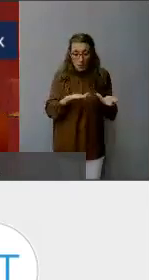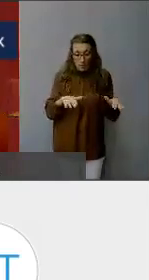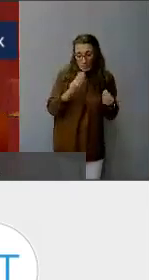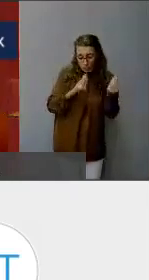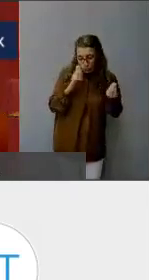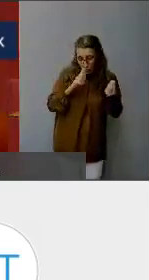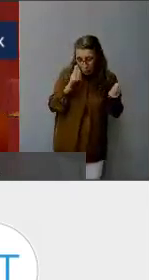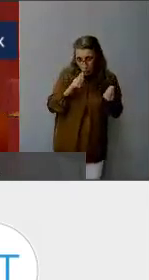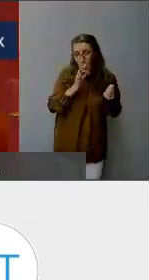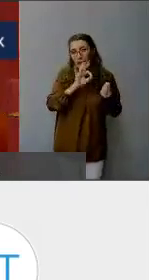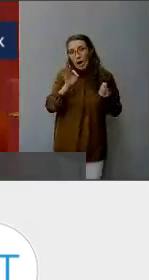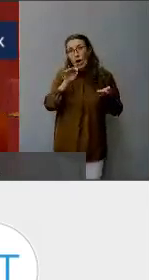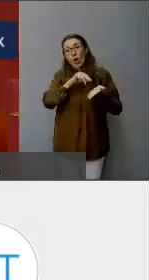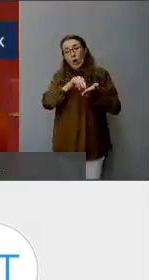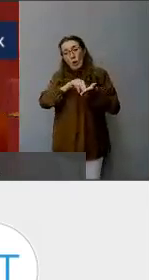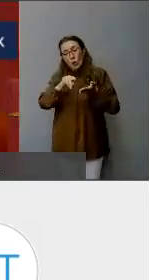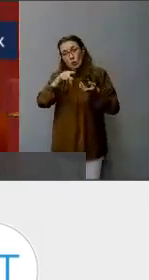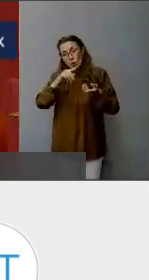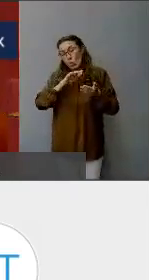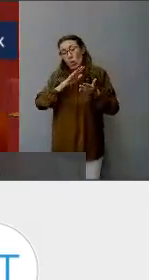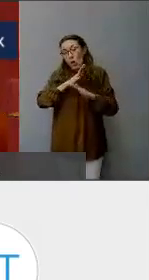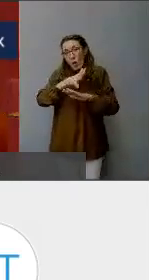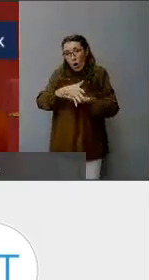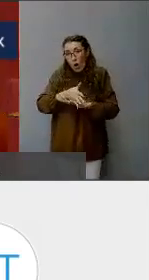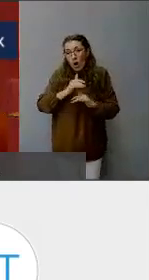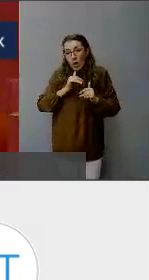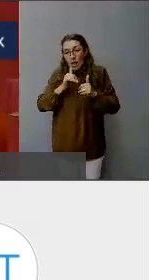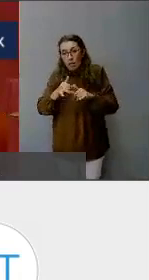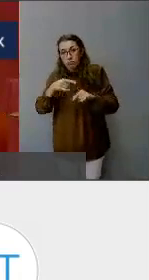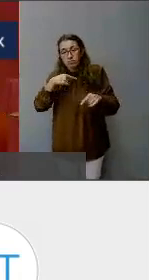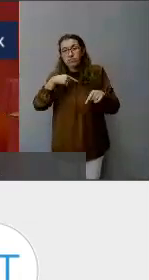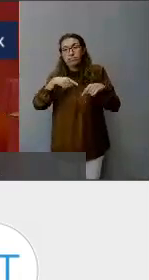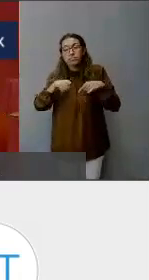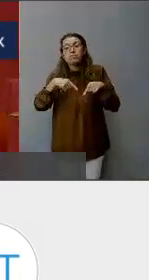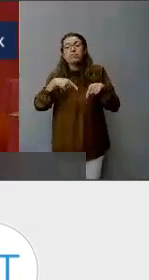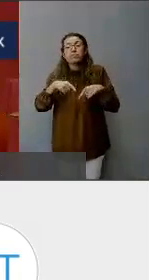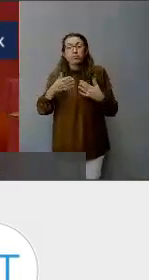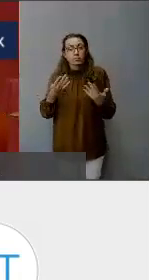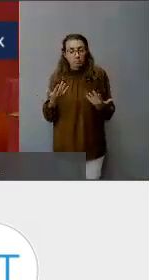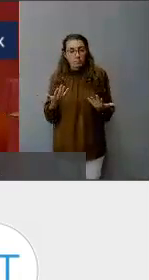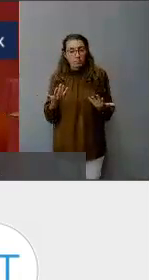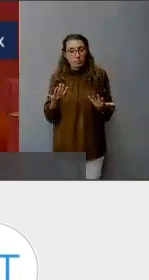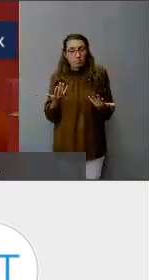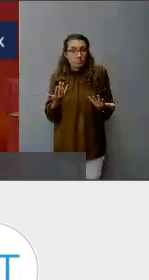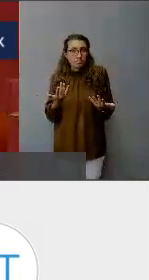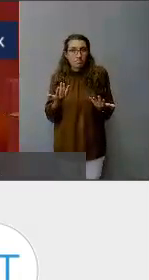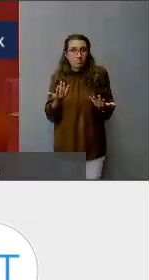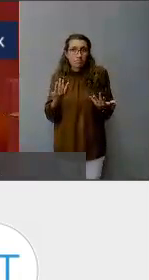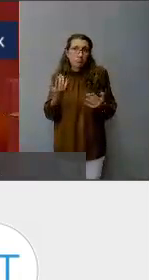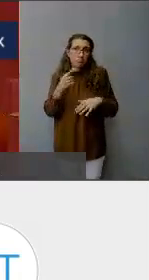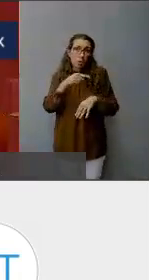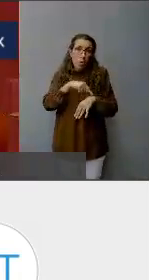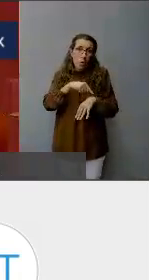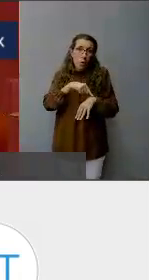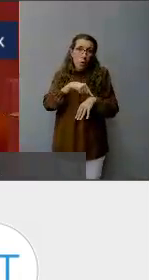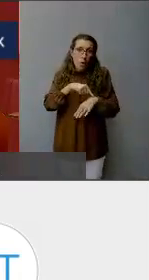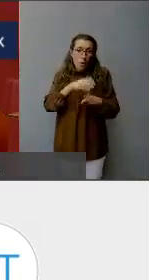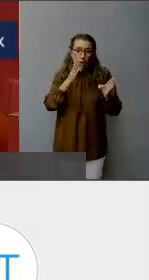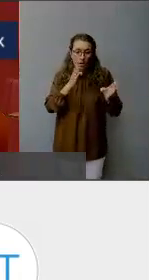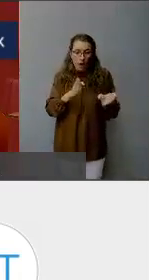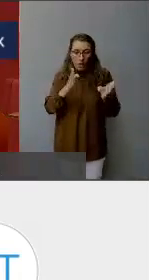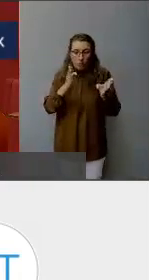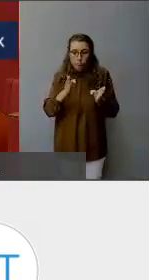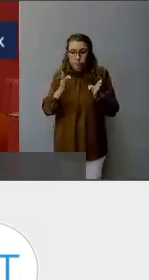nell'area attrezzata e nell'ambito delle scrivevano ed entrano escono dalle scuole dalle fasce rare non sono sicuramente